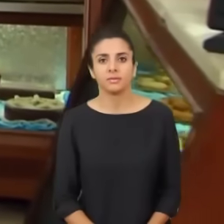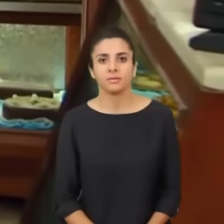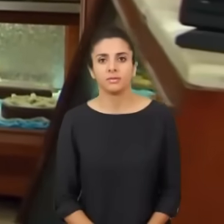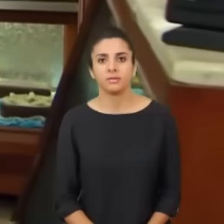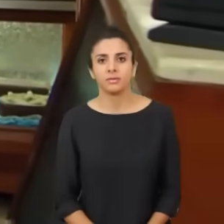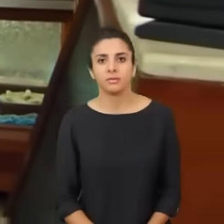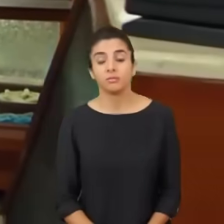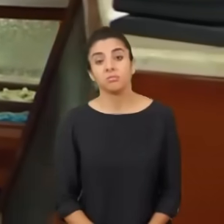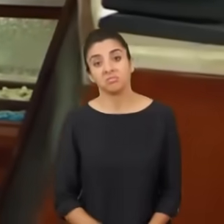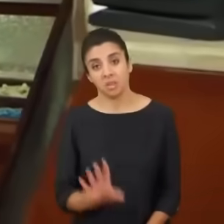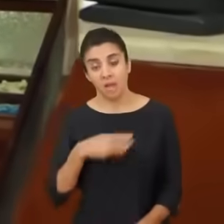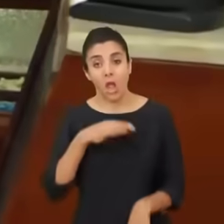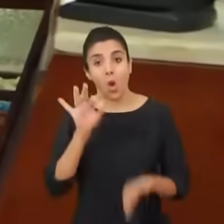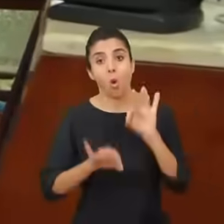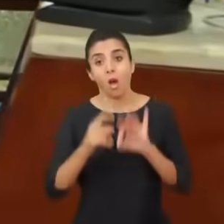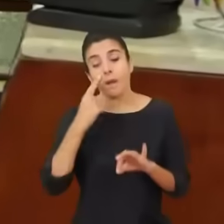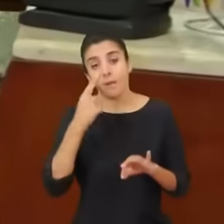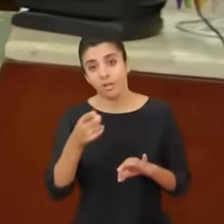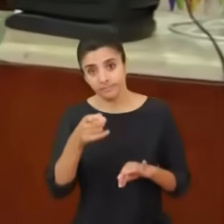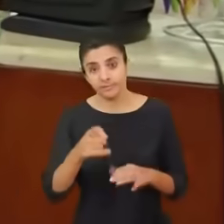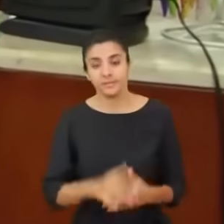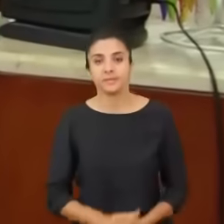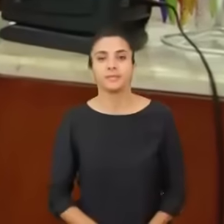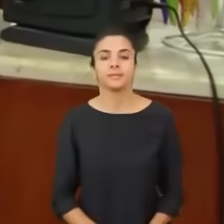Baba, acık oturayım, şey yapayım yani.